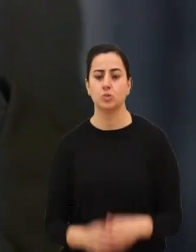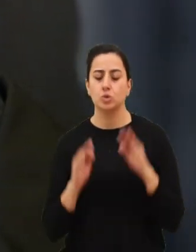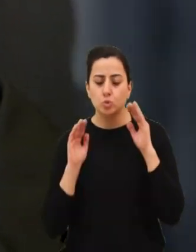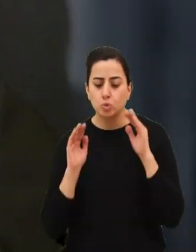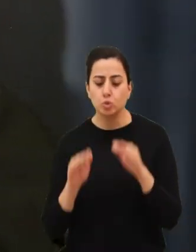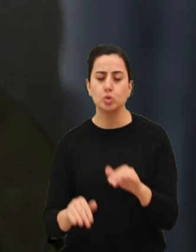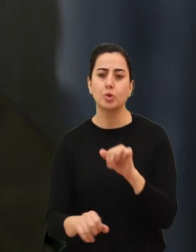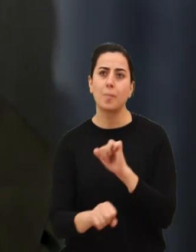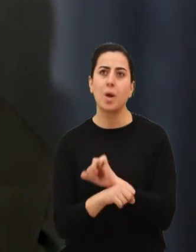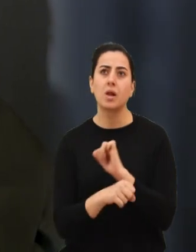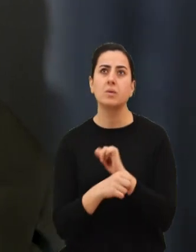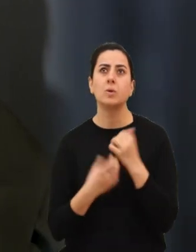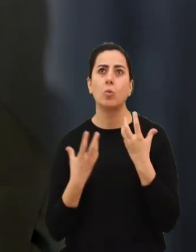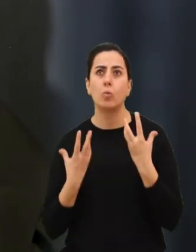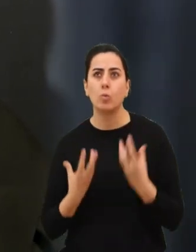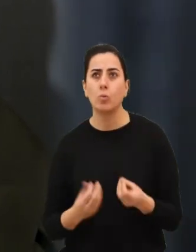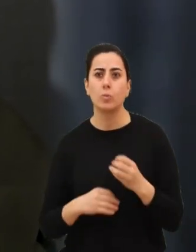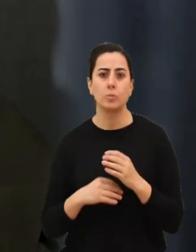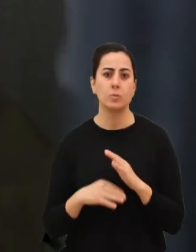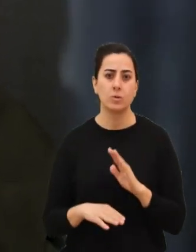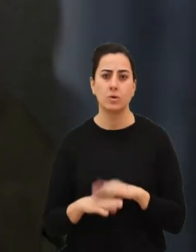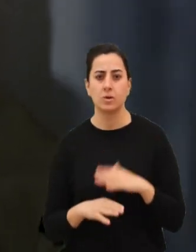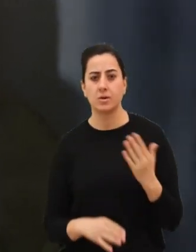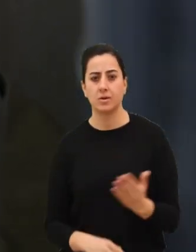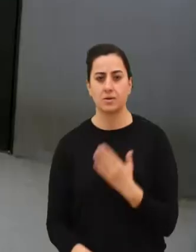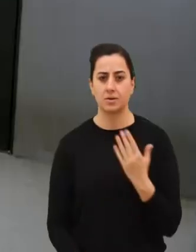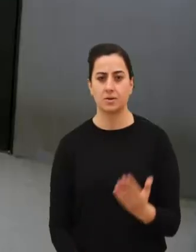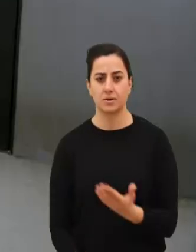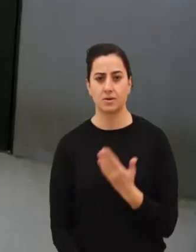Düştüm mopushane ellerine.